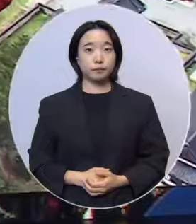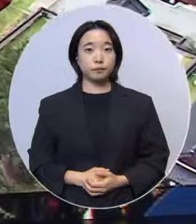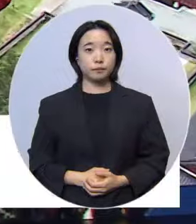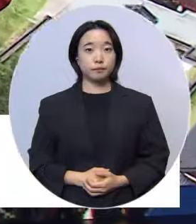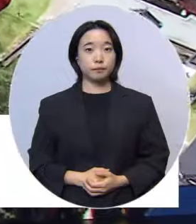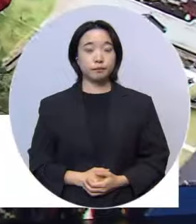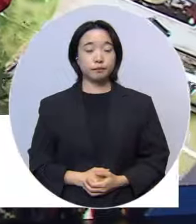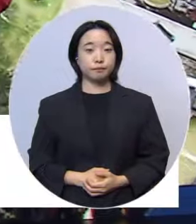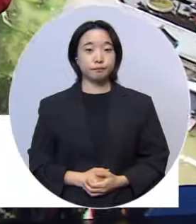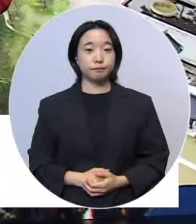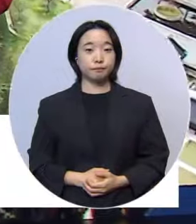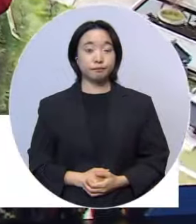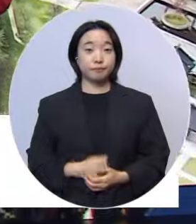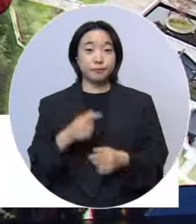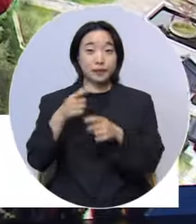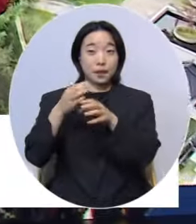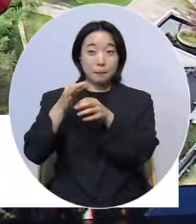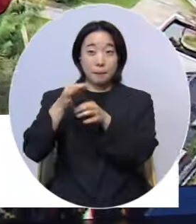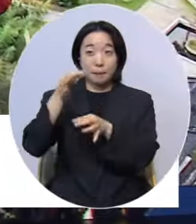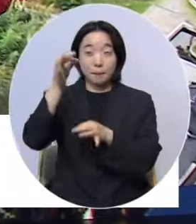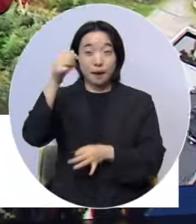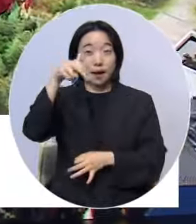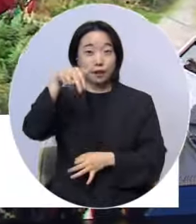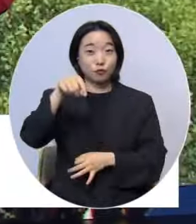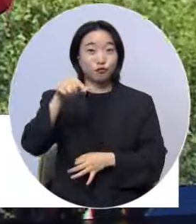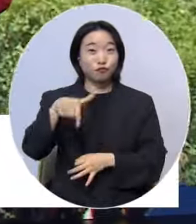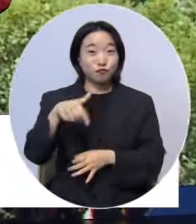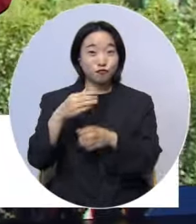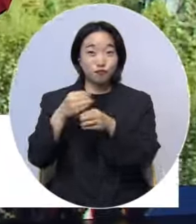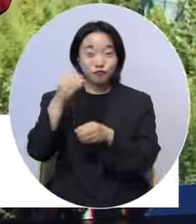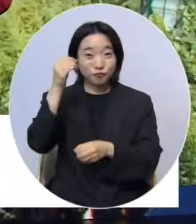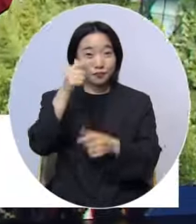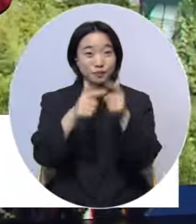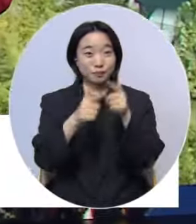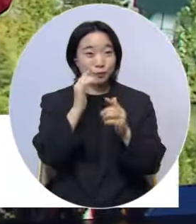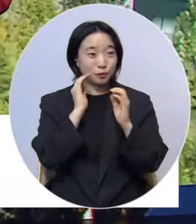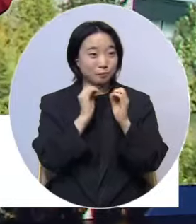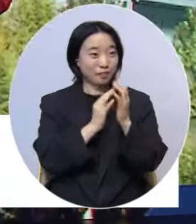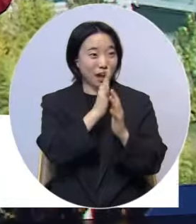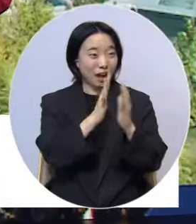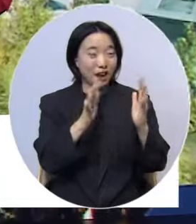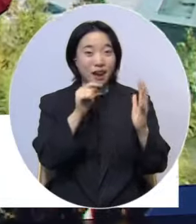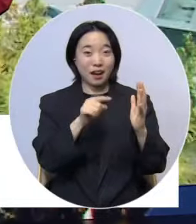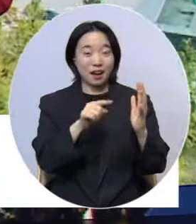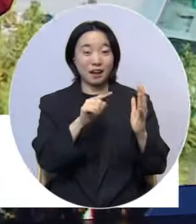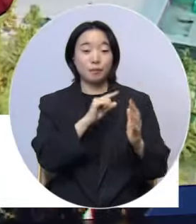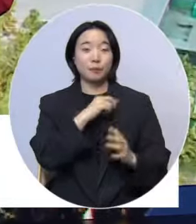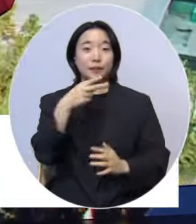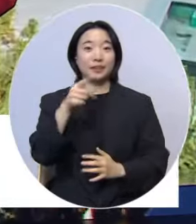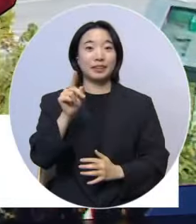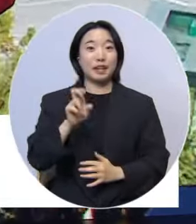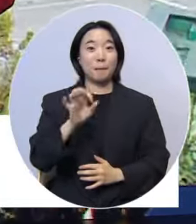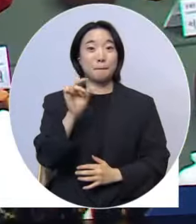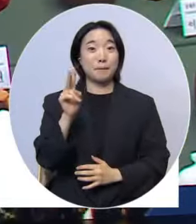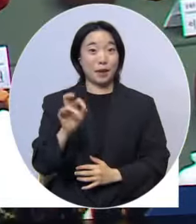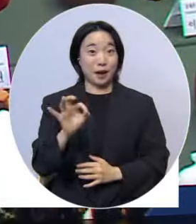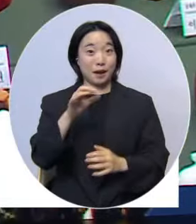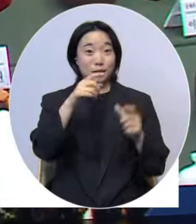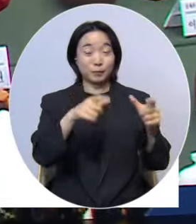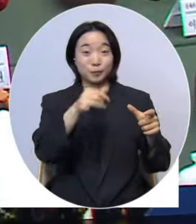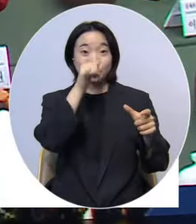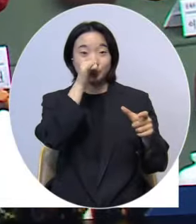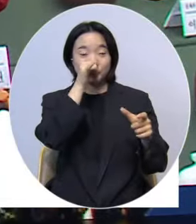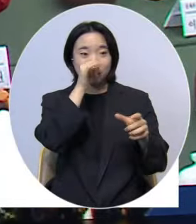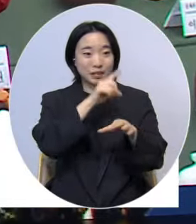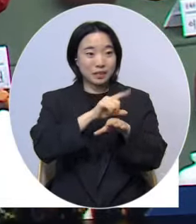중로 3과 관방 재림 등 담양의 명품 숲은 지역 관광 명소인 로컬 백에 선정됐는데요